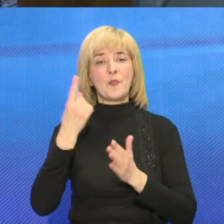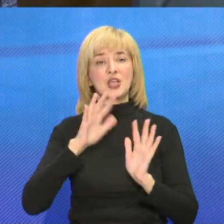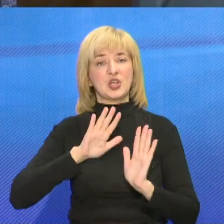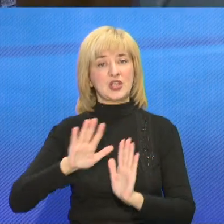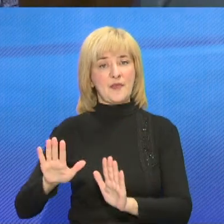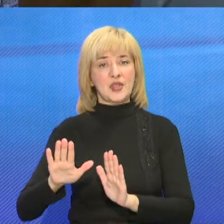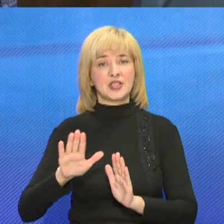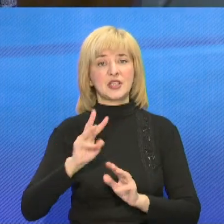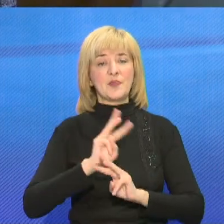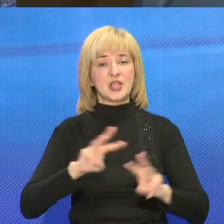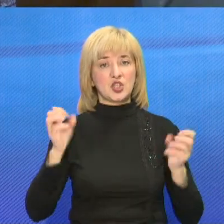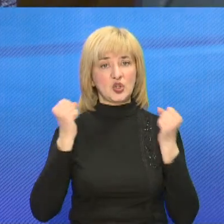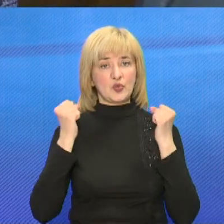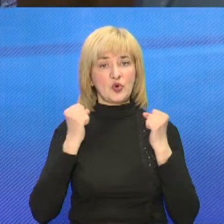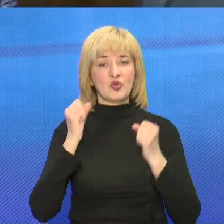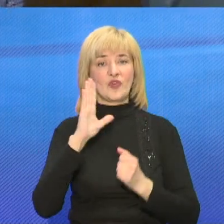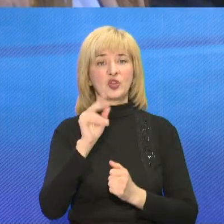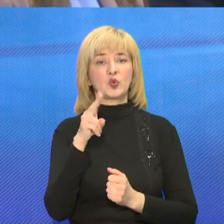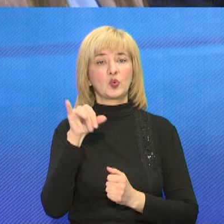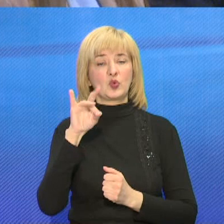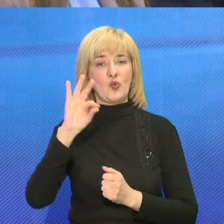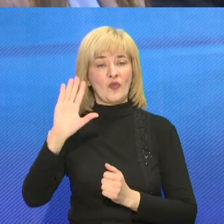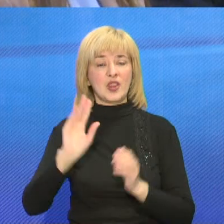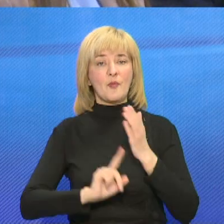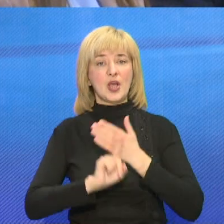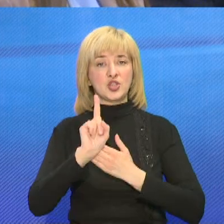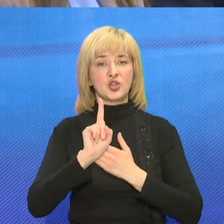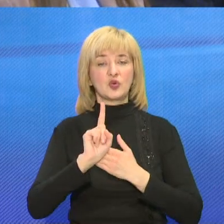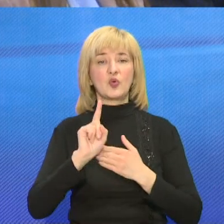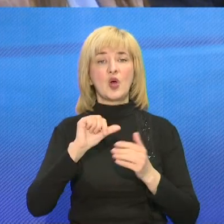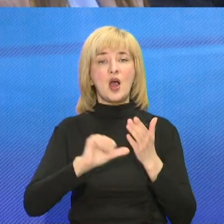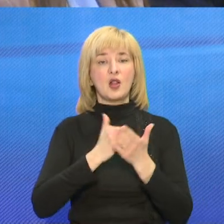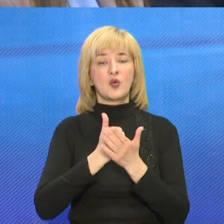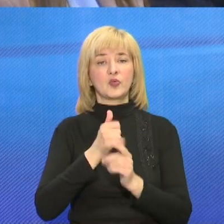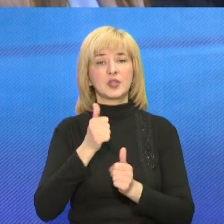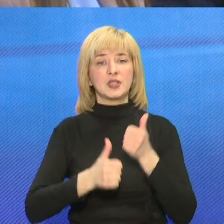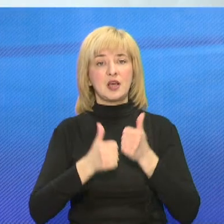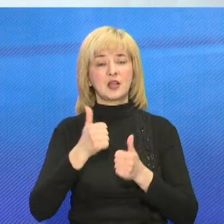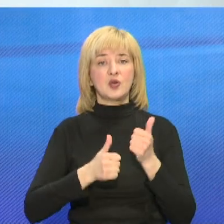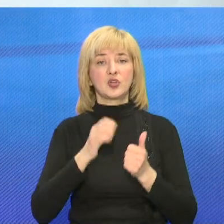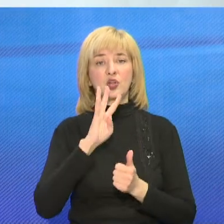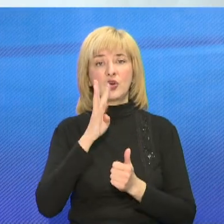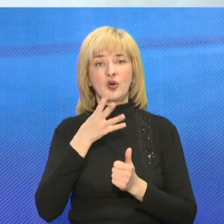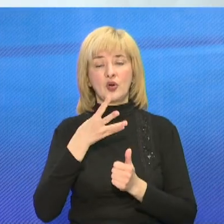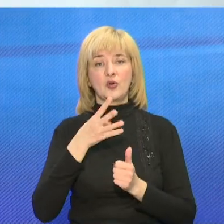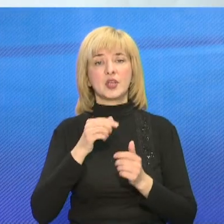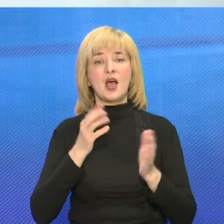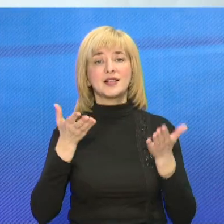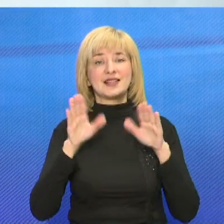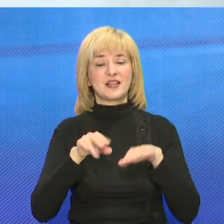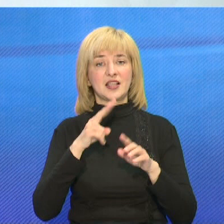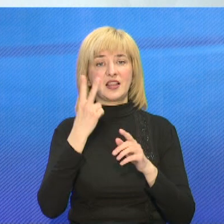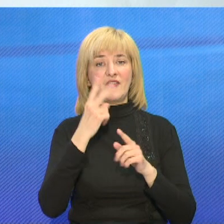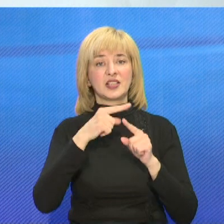Беларусі Вячаслаў Дурноў. На пачатку аб галоўных стартах 4-годзя да іх засталося ўсяго 2,5 гады. 2,5 года всего лишь